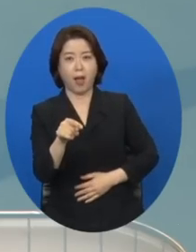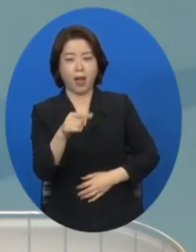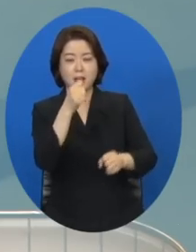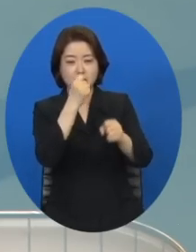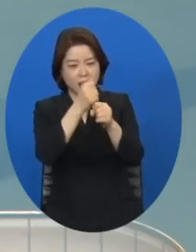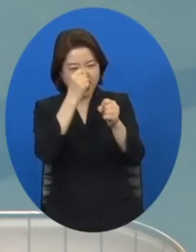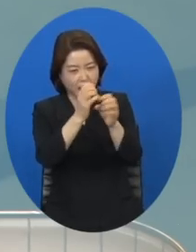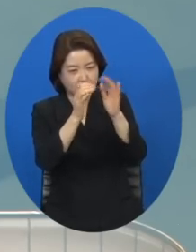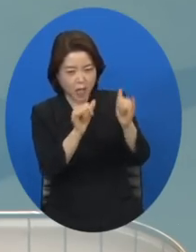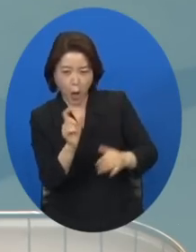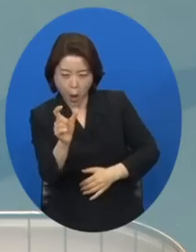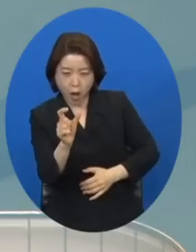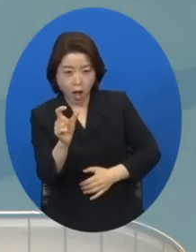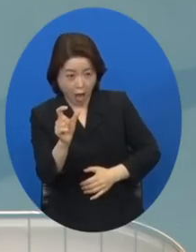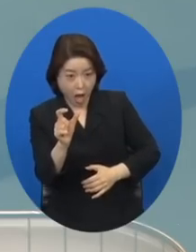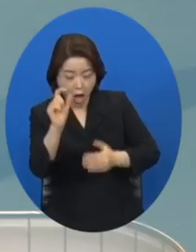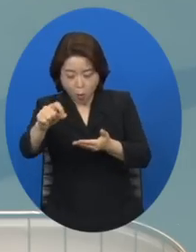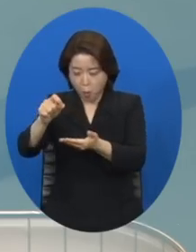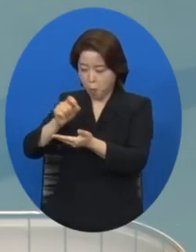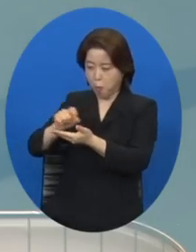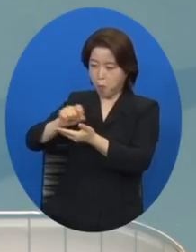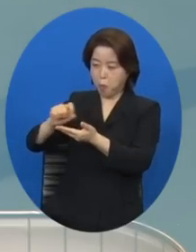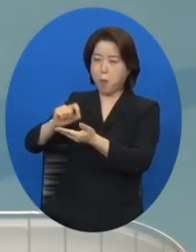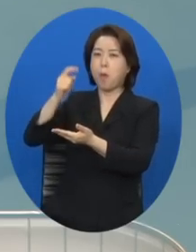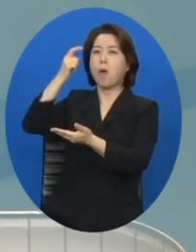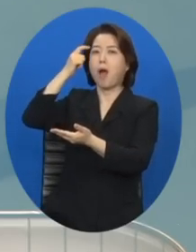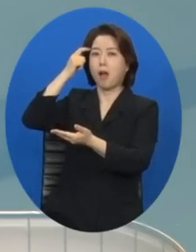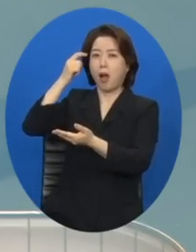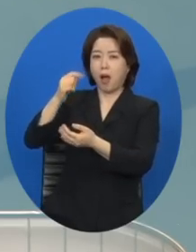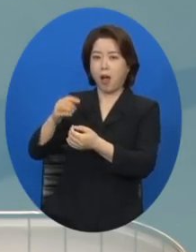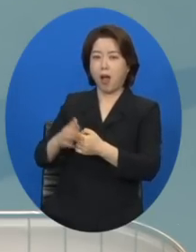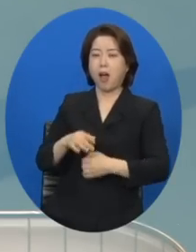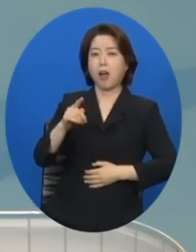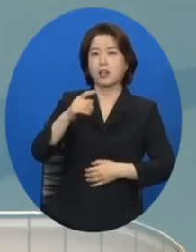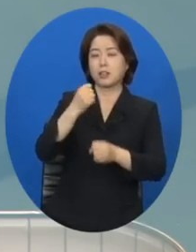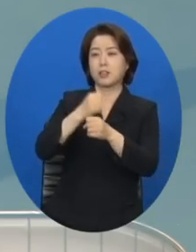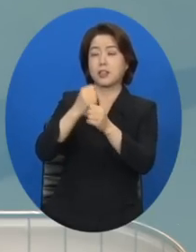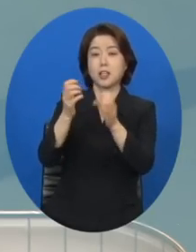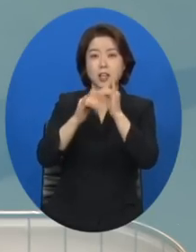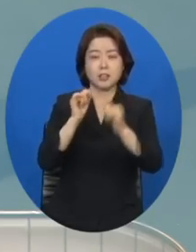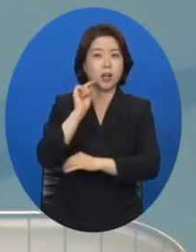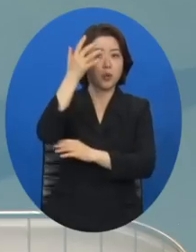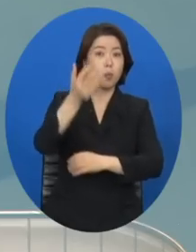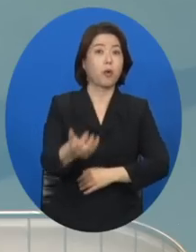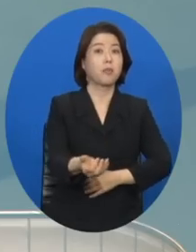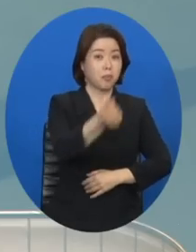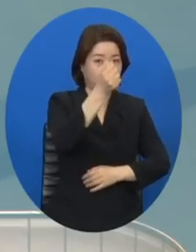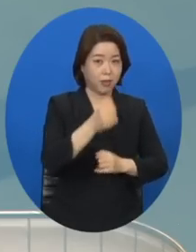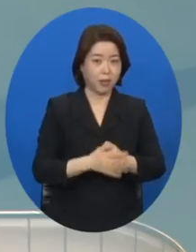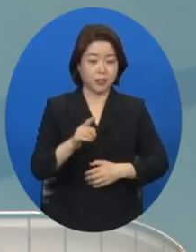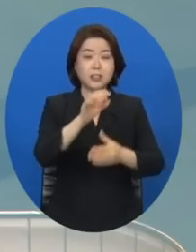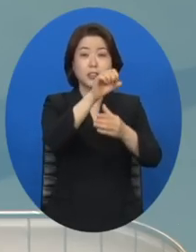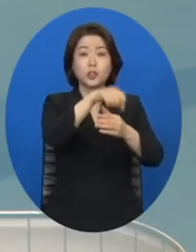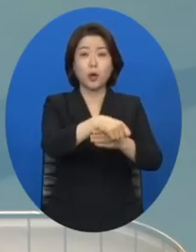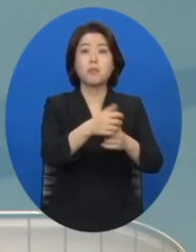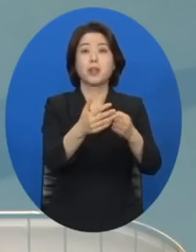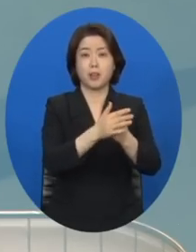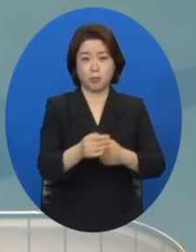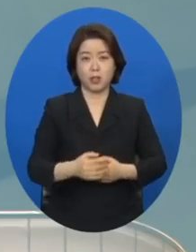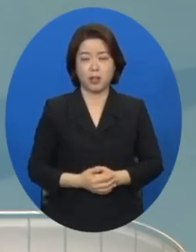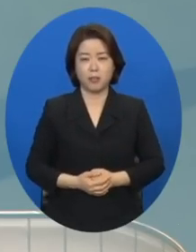생산자 이름을 적어두고 싶은 마음이 들더라고요 그 생산자가 영광을 받는 거죠 그 열매 때문에